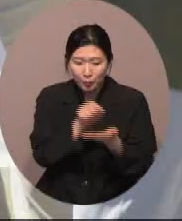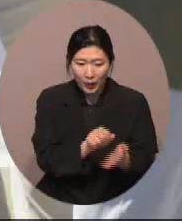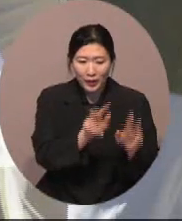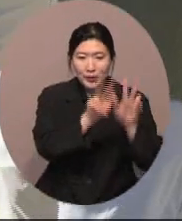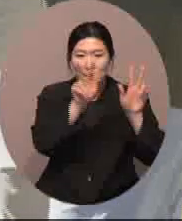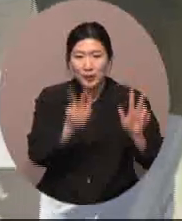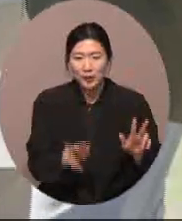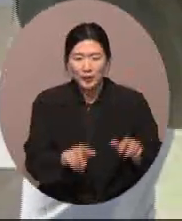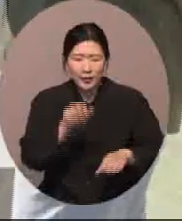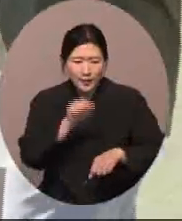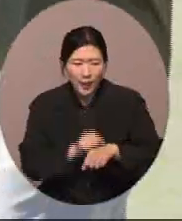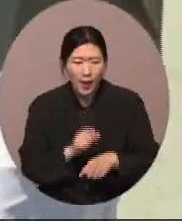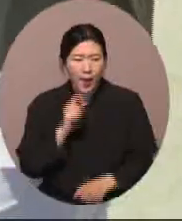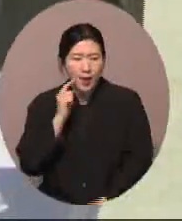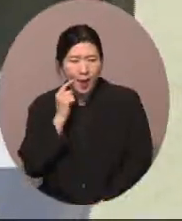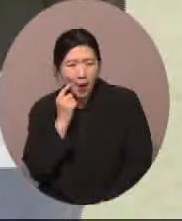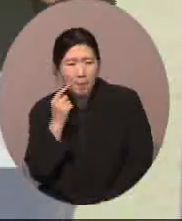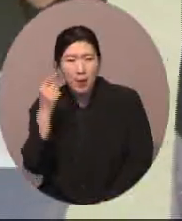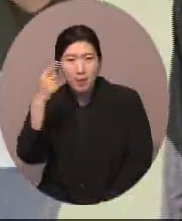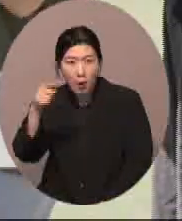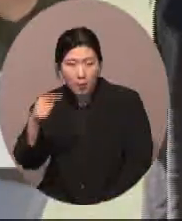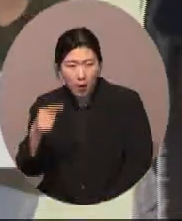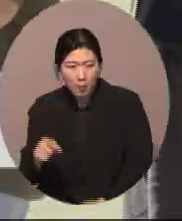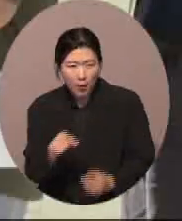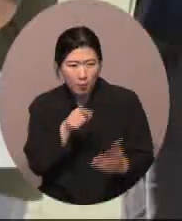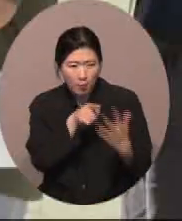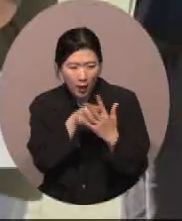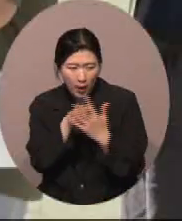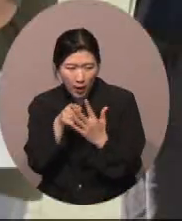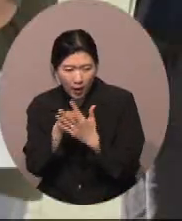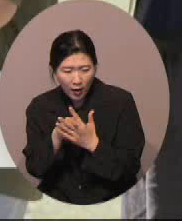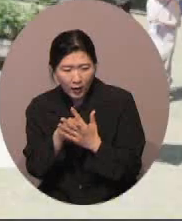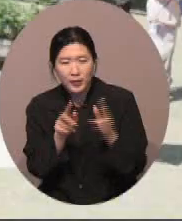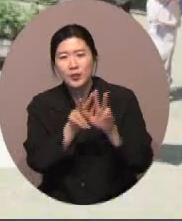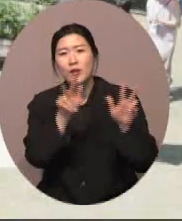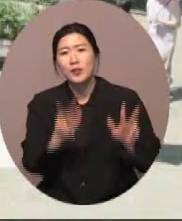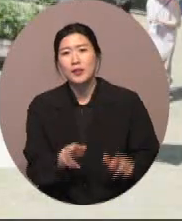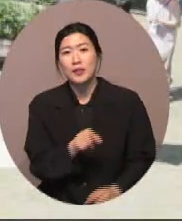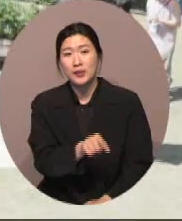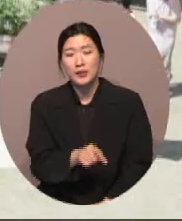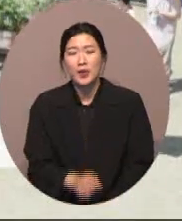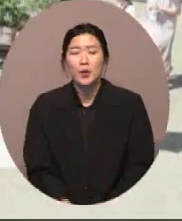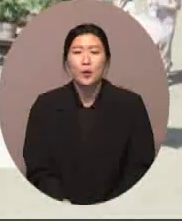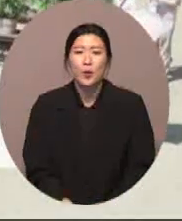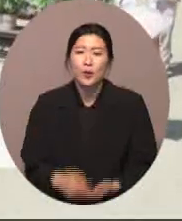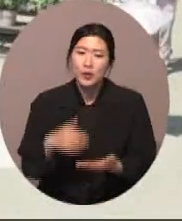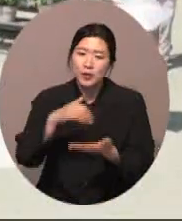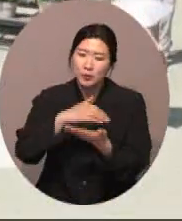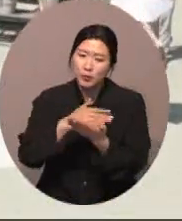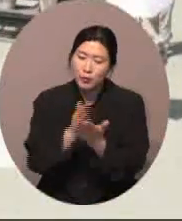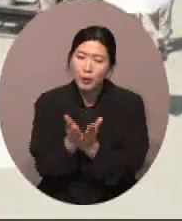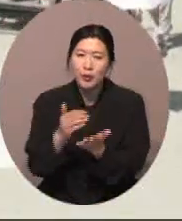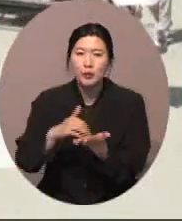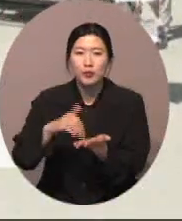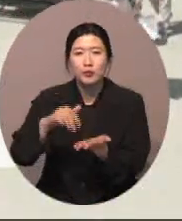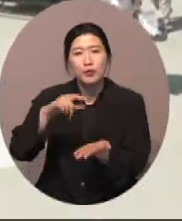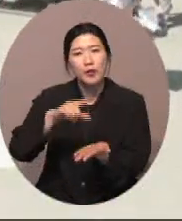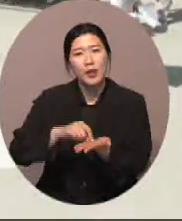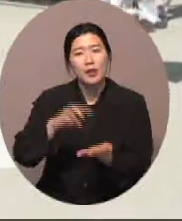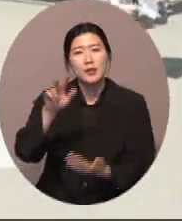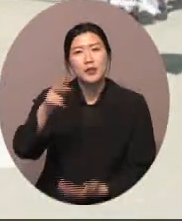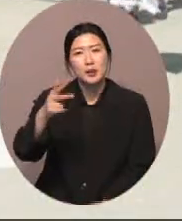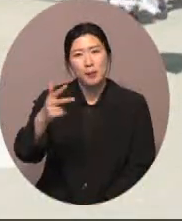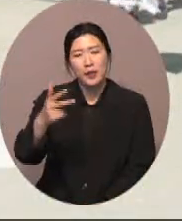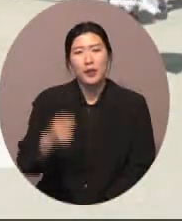우수한 정원 소재를 찾아내는 소통형 전시로 정원에 심기 좋은 자생식물 등 새로운 정원식물 700 유정이 전시됩니다